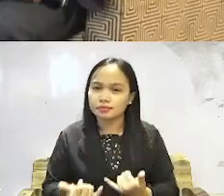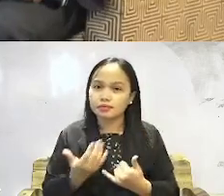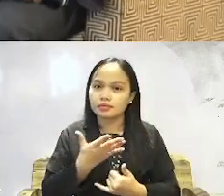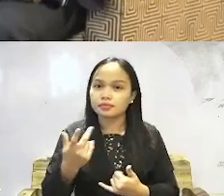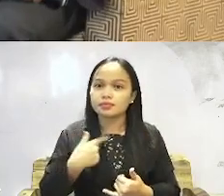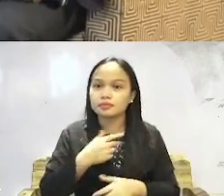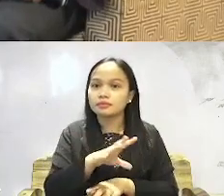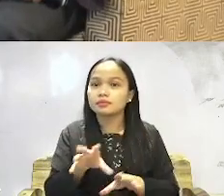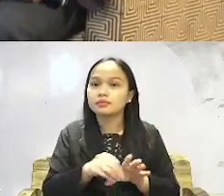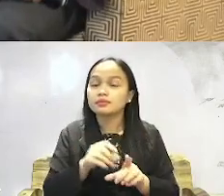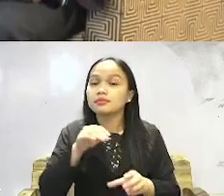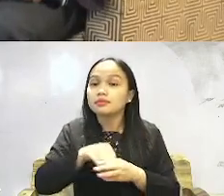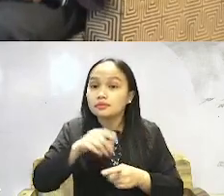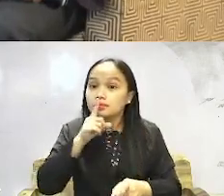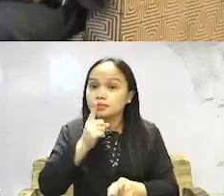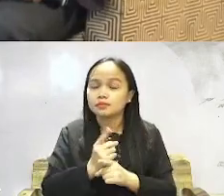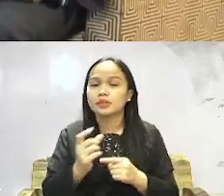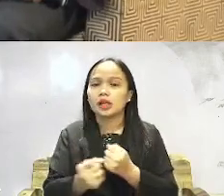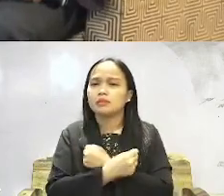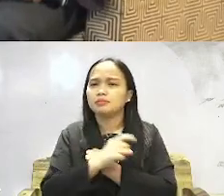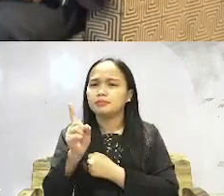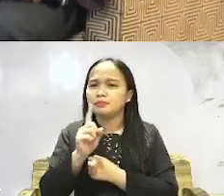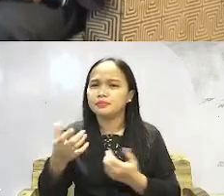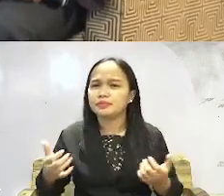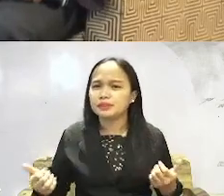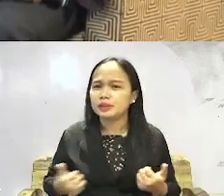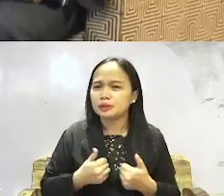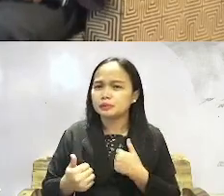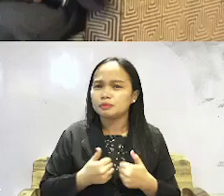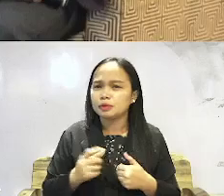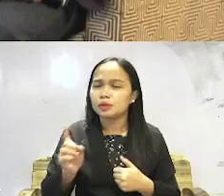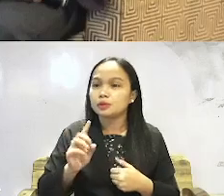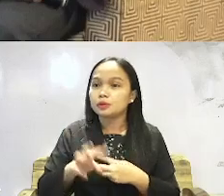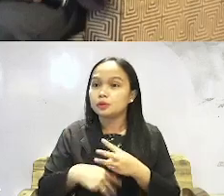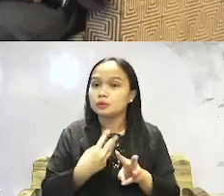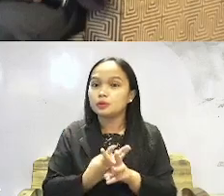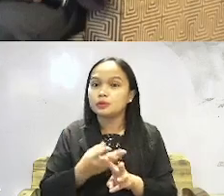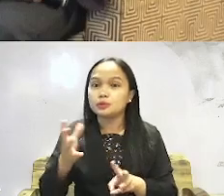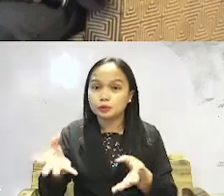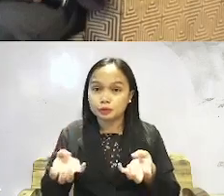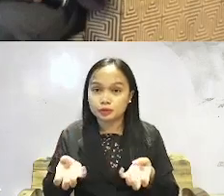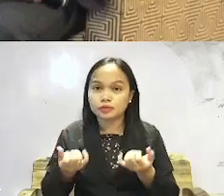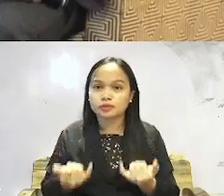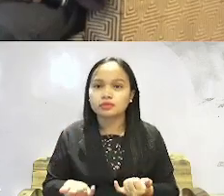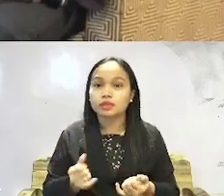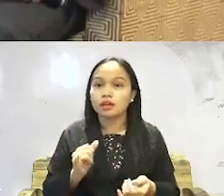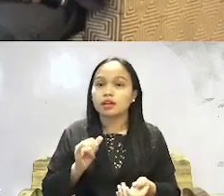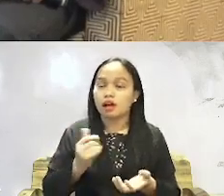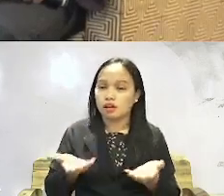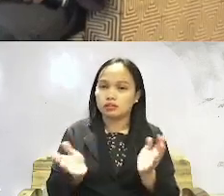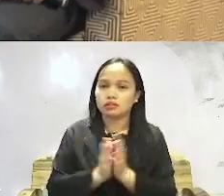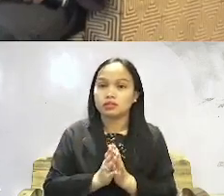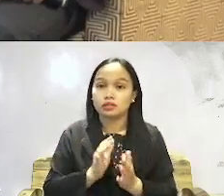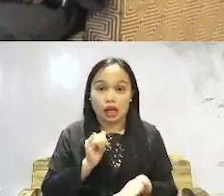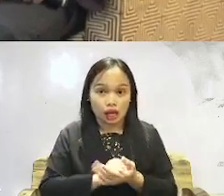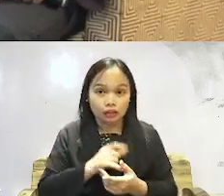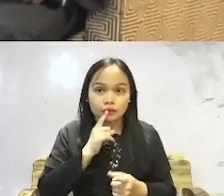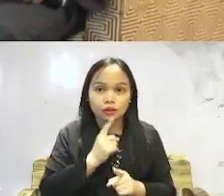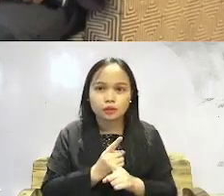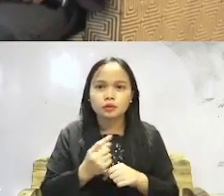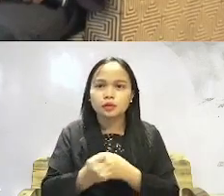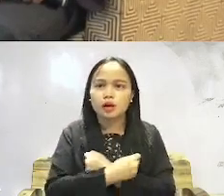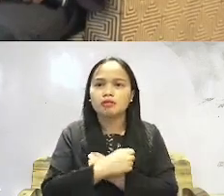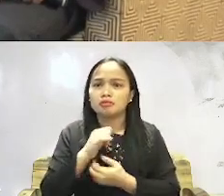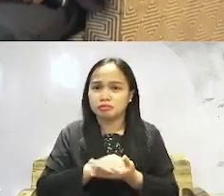sa totoong pagmamahal, ang challenge naman sa atin ng mundo ngayon, hindi pala mundo, ng Diablo, yan ba talaga yung pagmamahal na